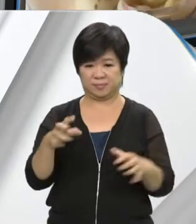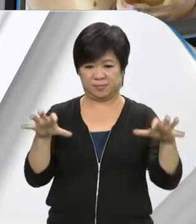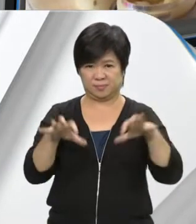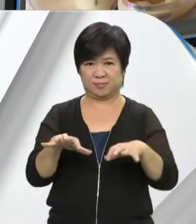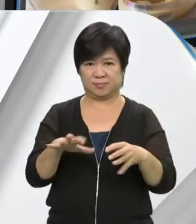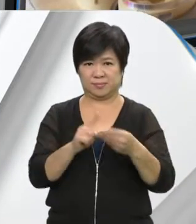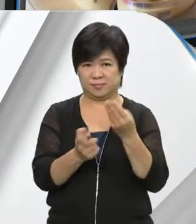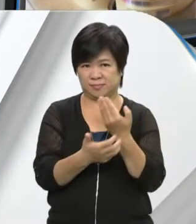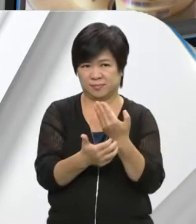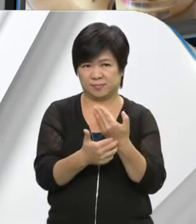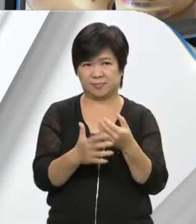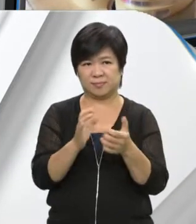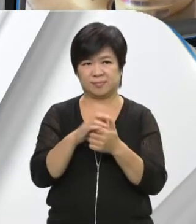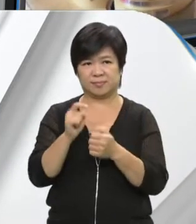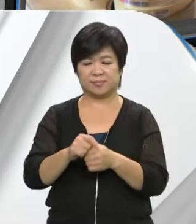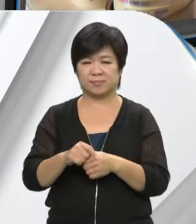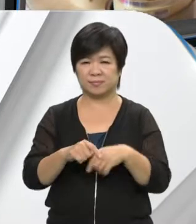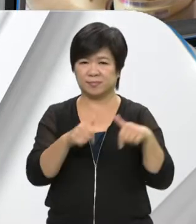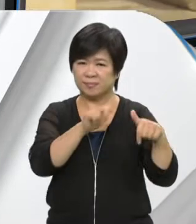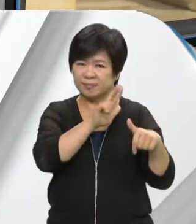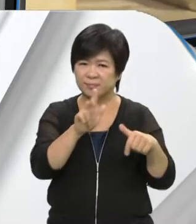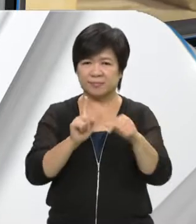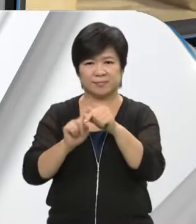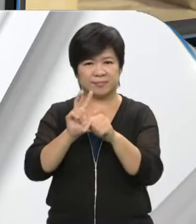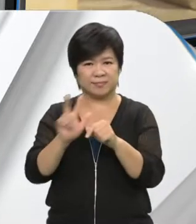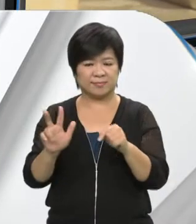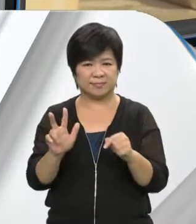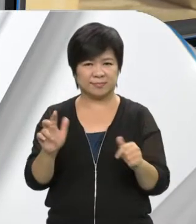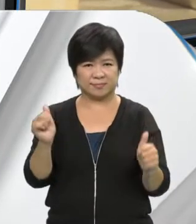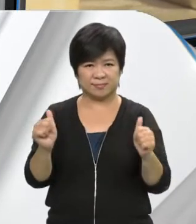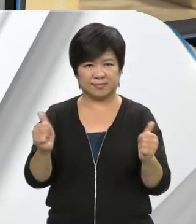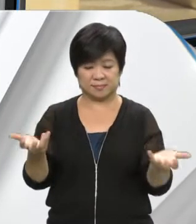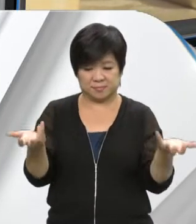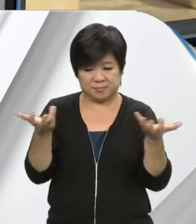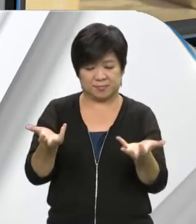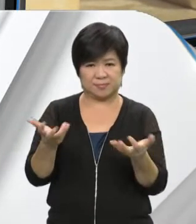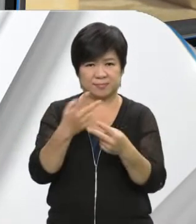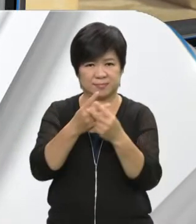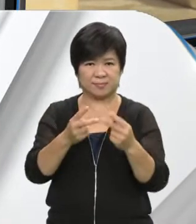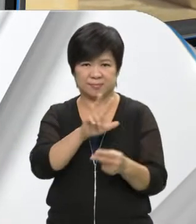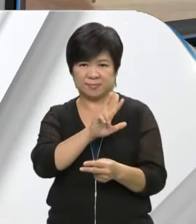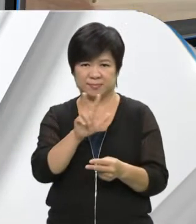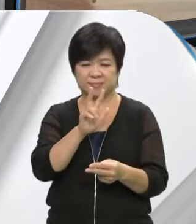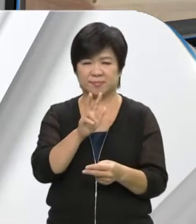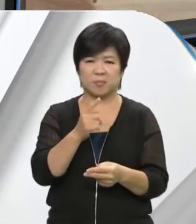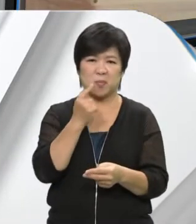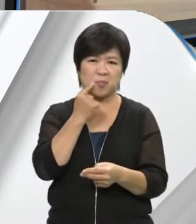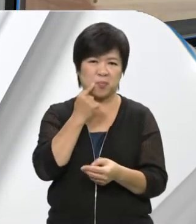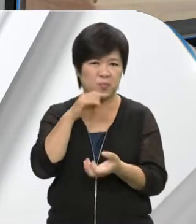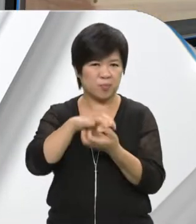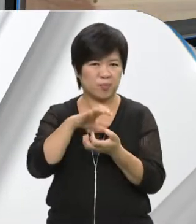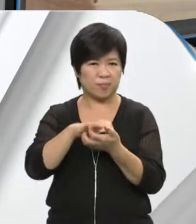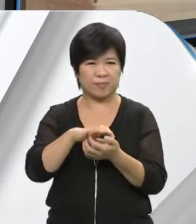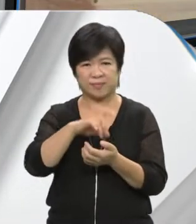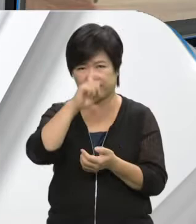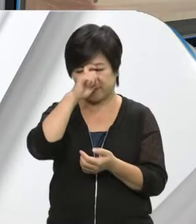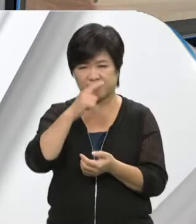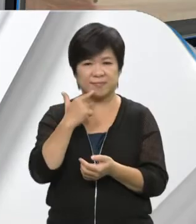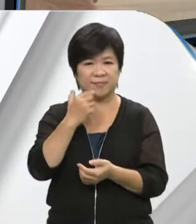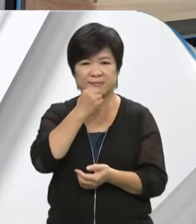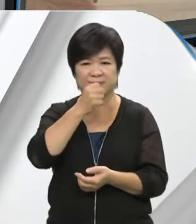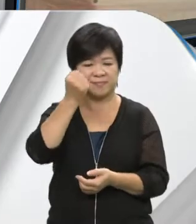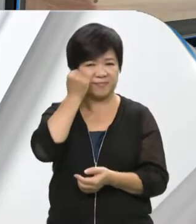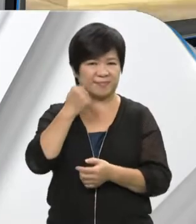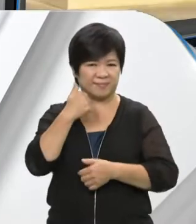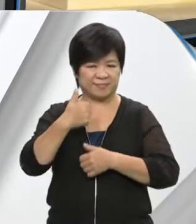종부 포핀조 시시 라오 중신디아리 러조 동조 하가모의 펀바오 히모태고 모의시 기지